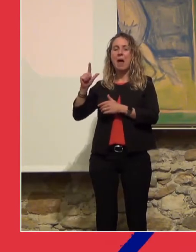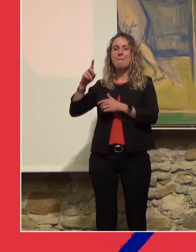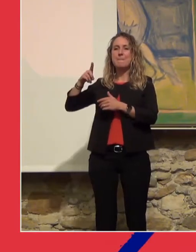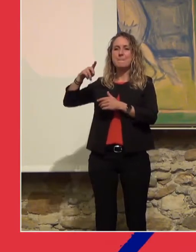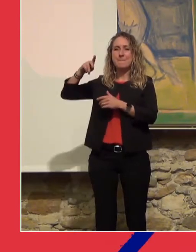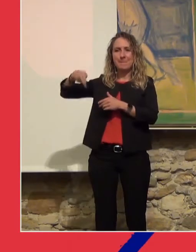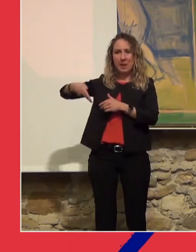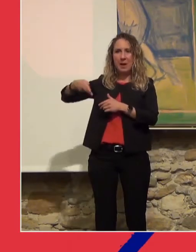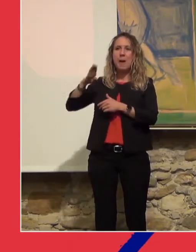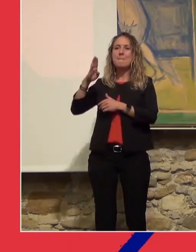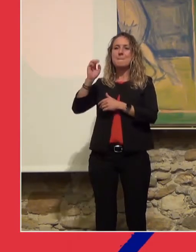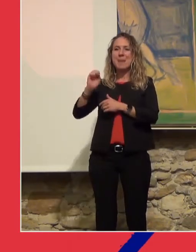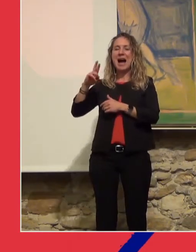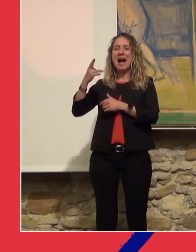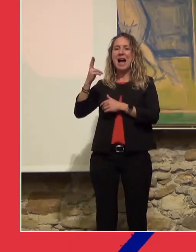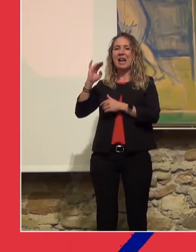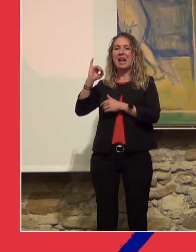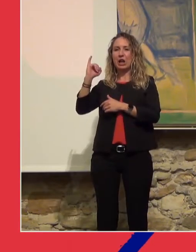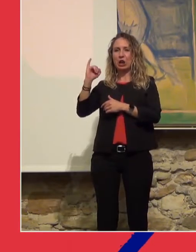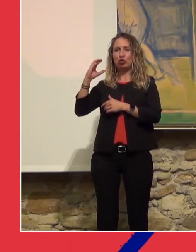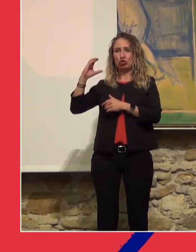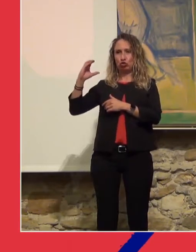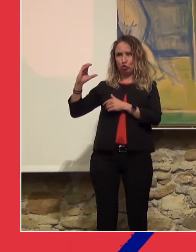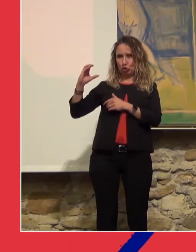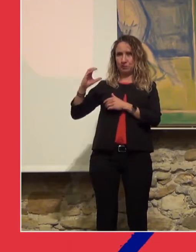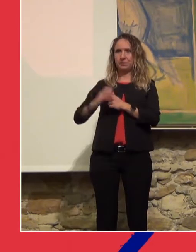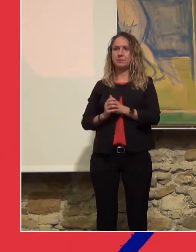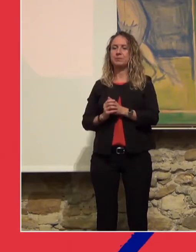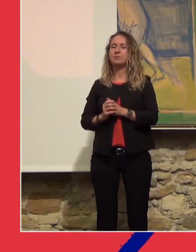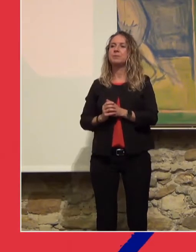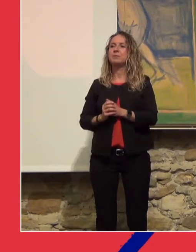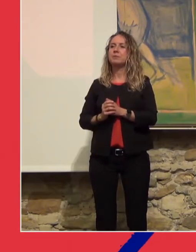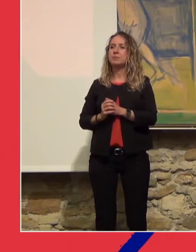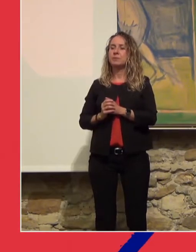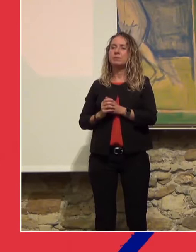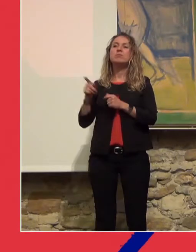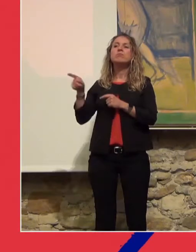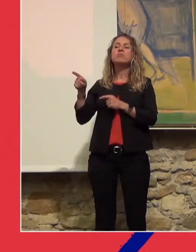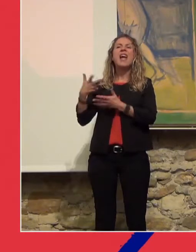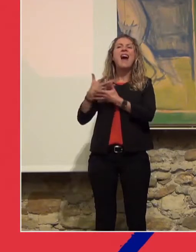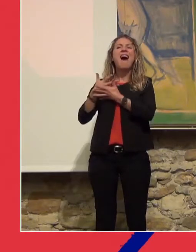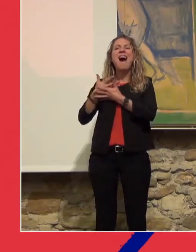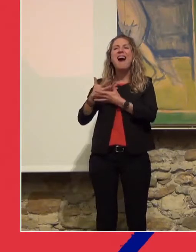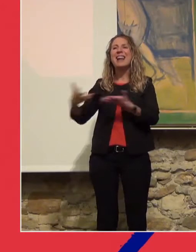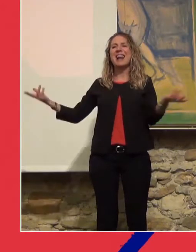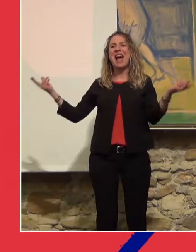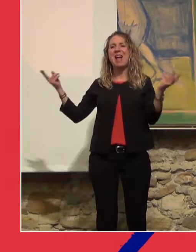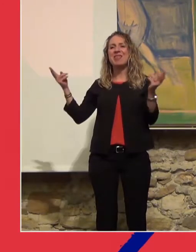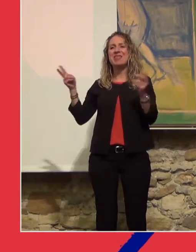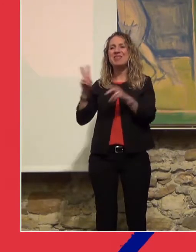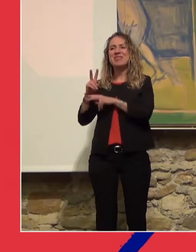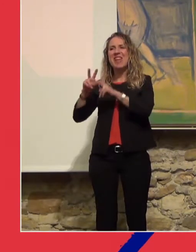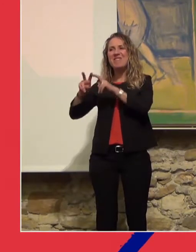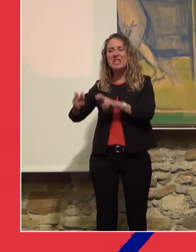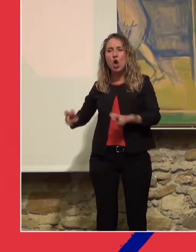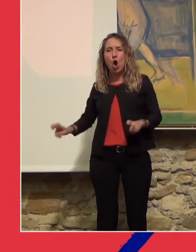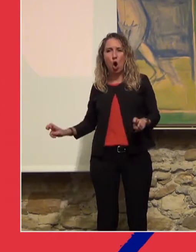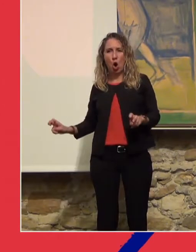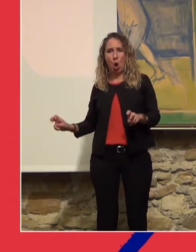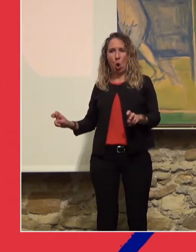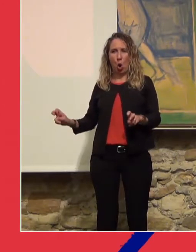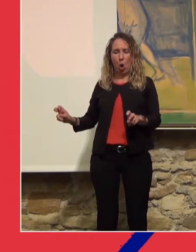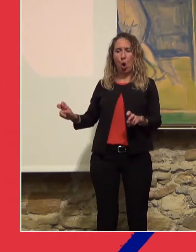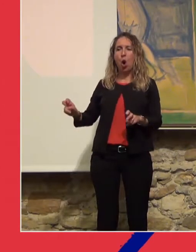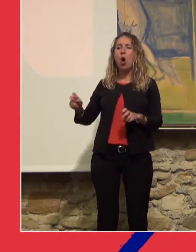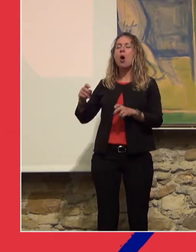costui? È il più grande virologo esperto di coronavirus che ci sia al mondo, è professore di